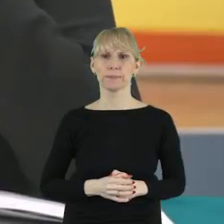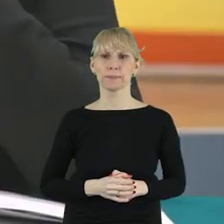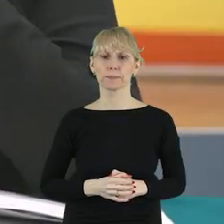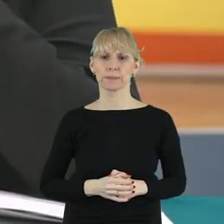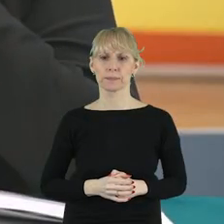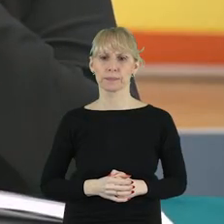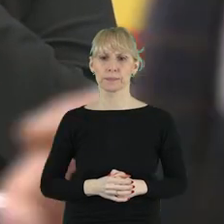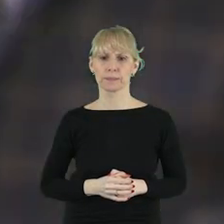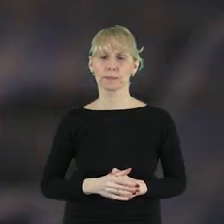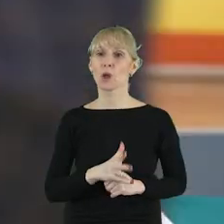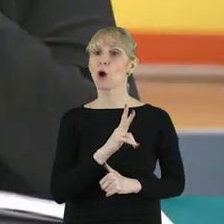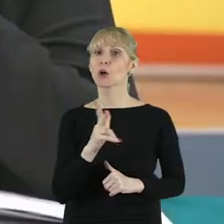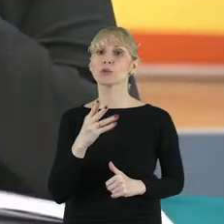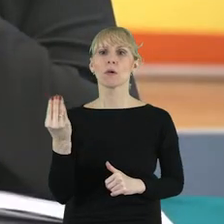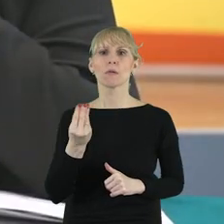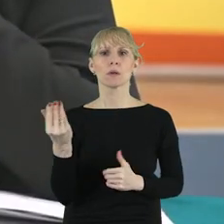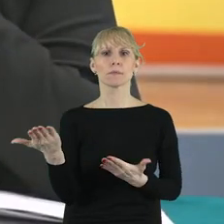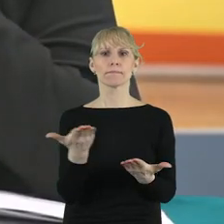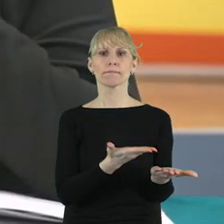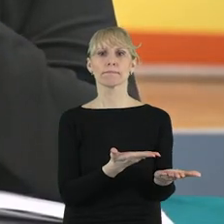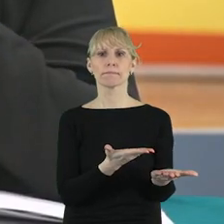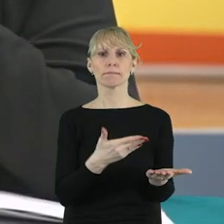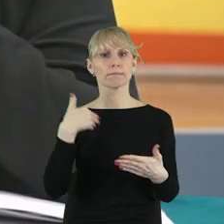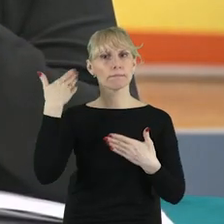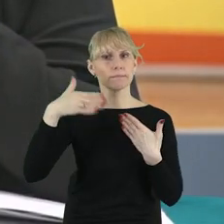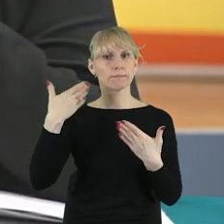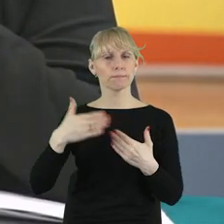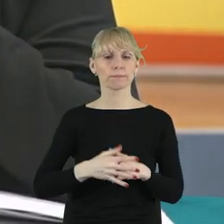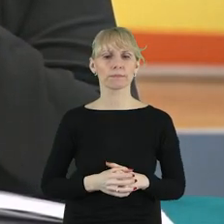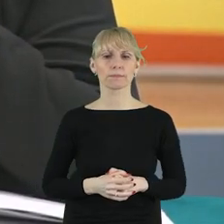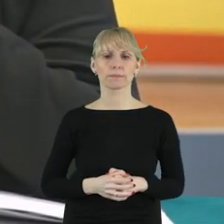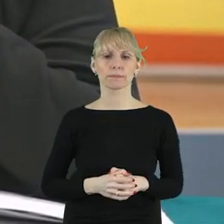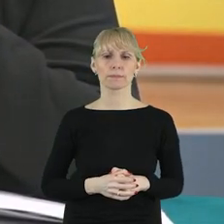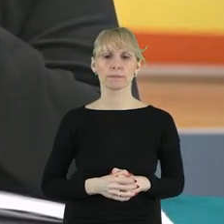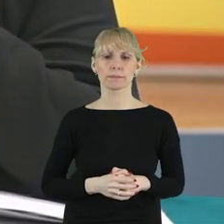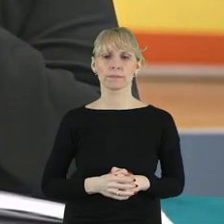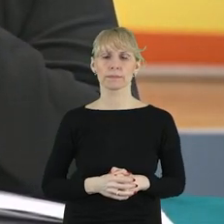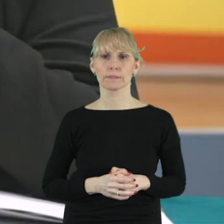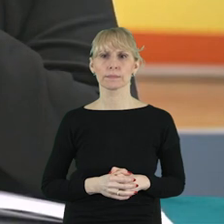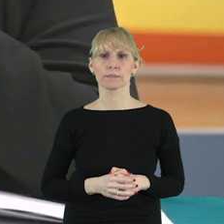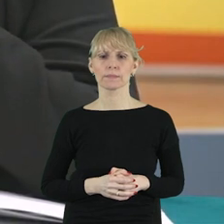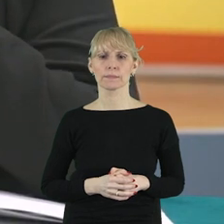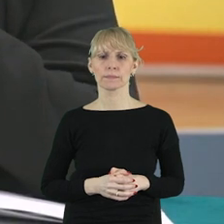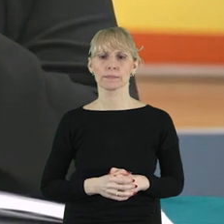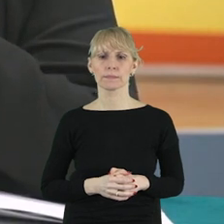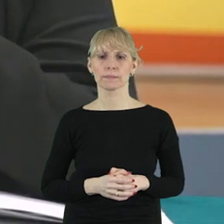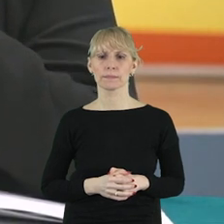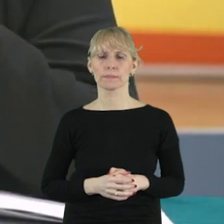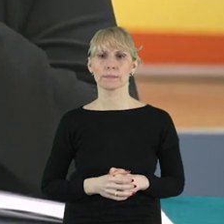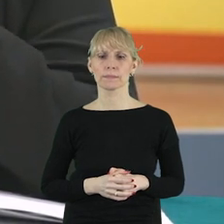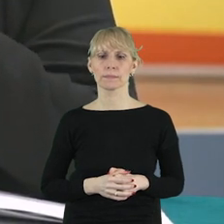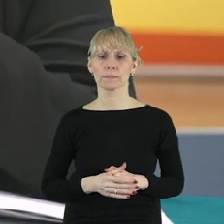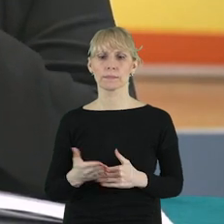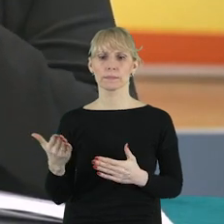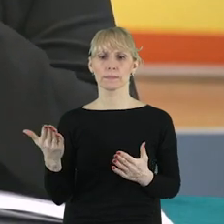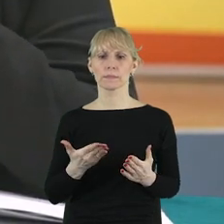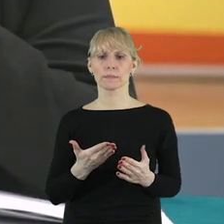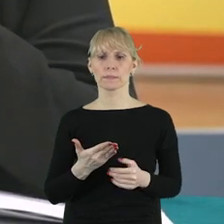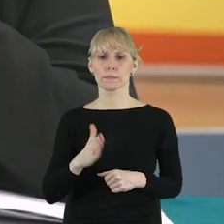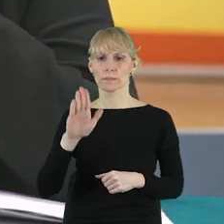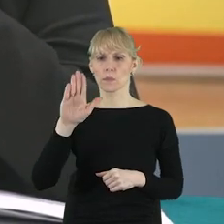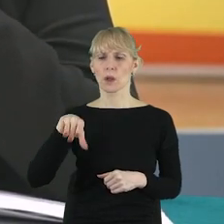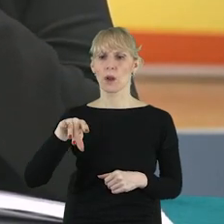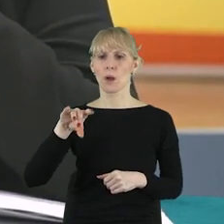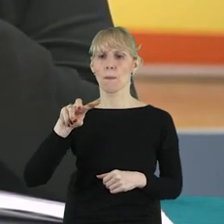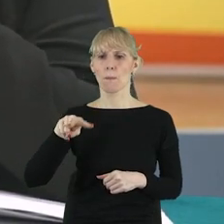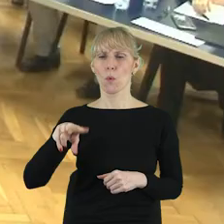Dziękuję bardzo, panie radny. Proszę bardzo, kto z państwa radnych chciałby zabrać jeszcze głos w dyskusji? W jakim trybie, panie radny? Proszę